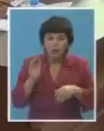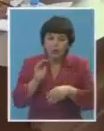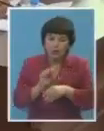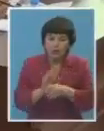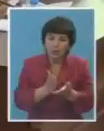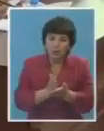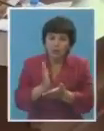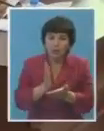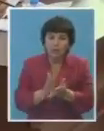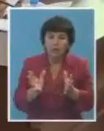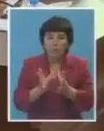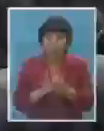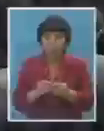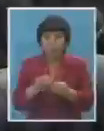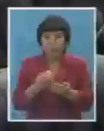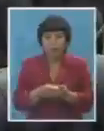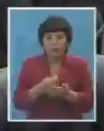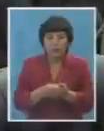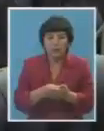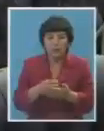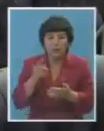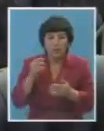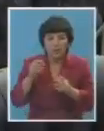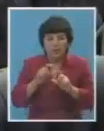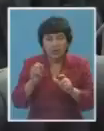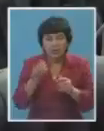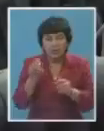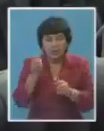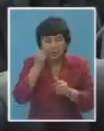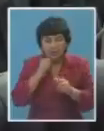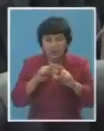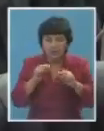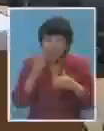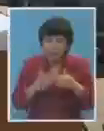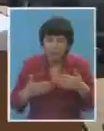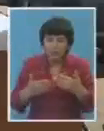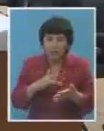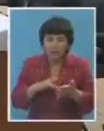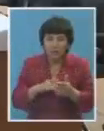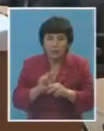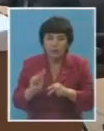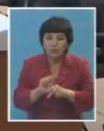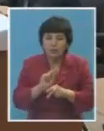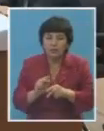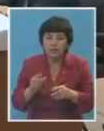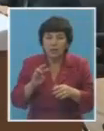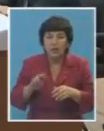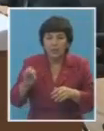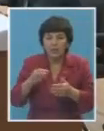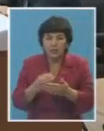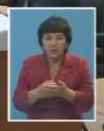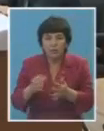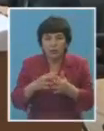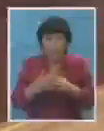беруге бағытталмақ. Бұдан бөлек, Шыңғырлау ауданындағы ескі мектепті жаңғырту жұмыстары толықтай аяқталып, қаладағы білім ошақтары жөнделеді. Миллиардтан астам қаржы